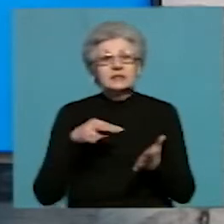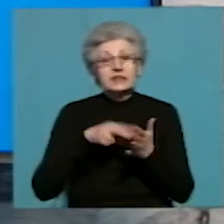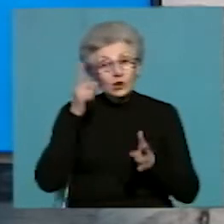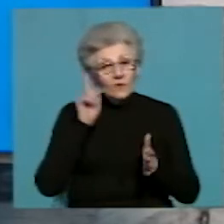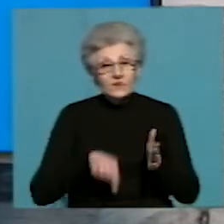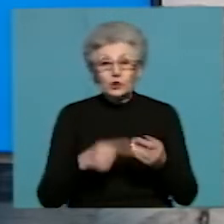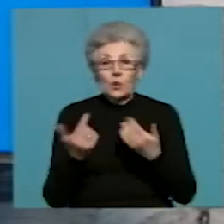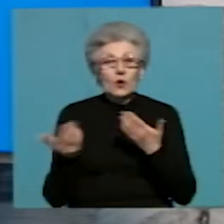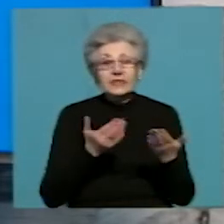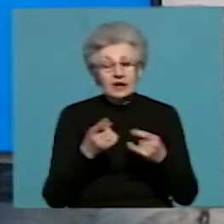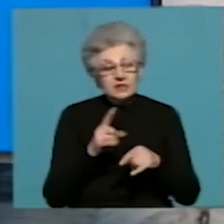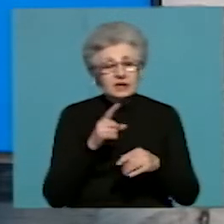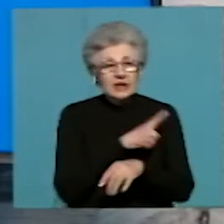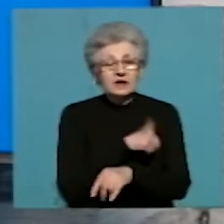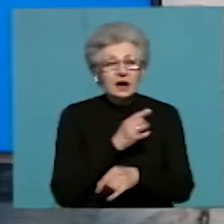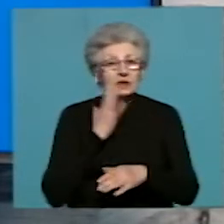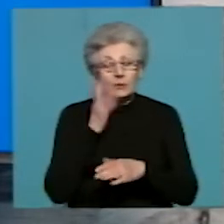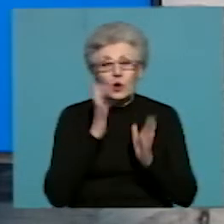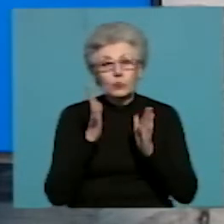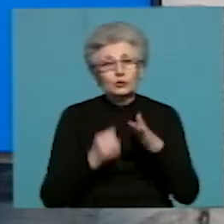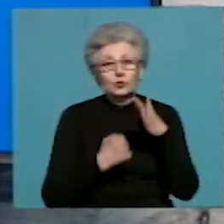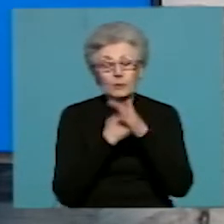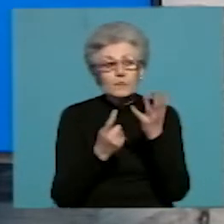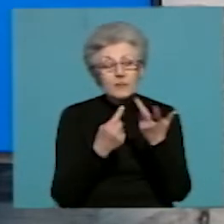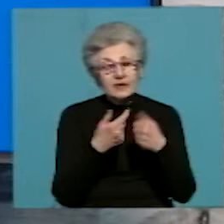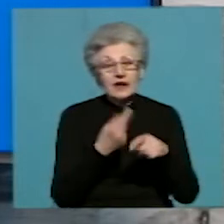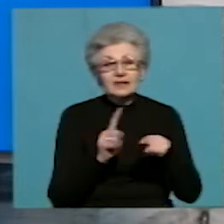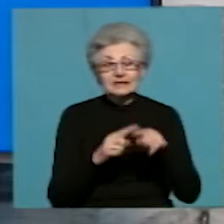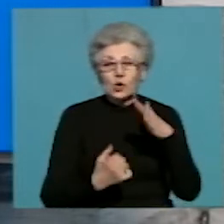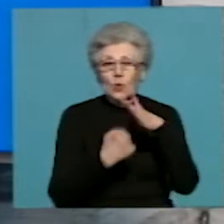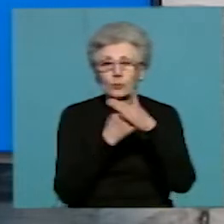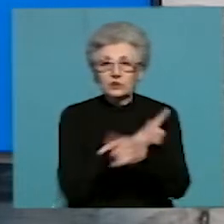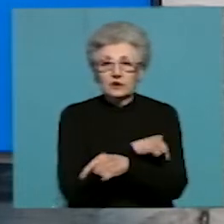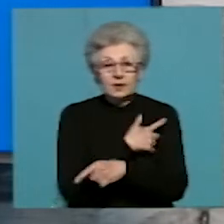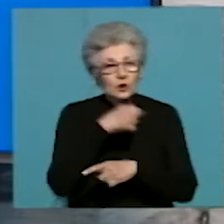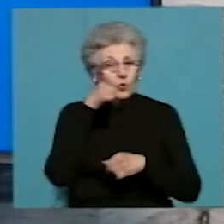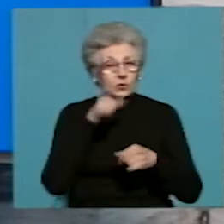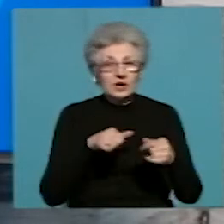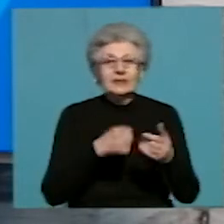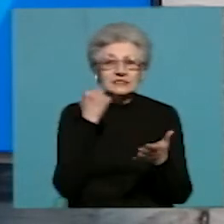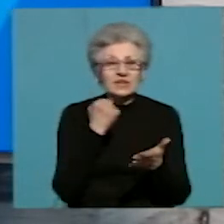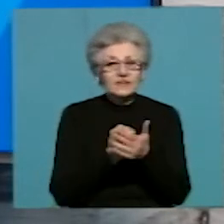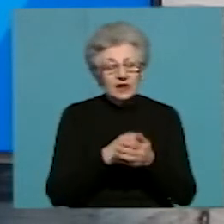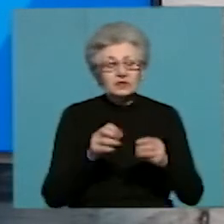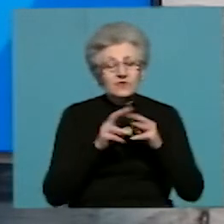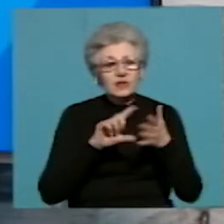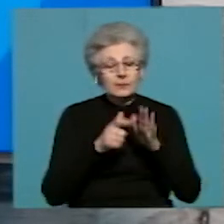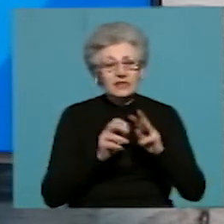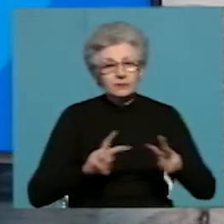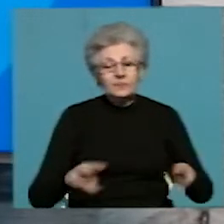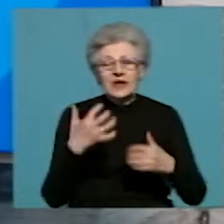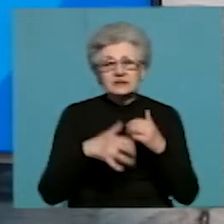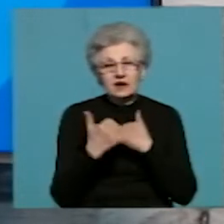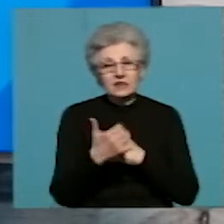Стало відомо, які лікарні на Буковині будуть опорними. Перелік всіх опорних лікарень України затвердив Кабмін. Серед них 5 лікарень